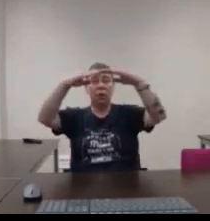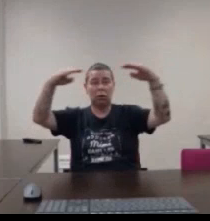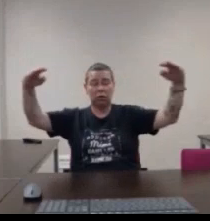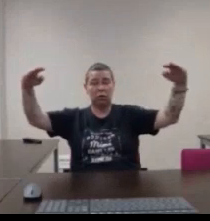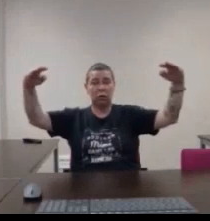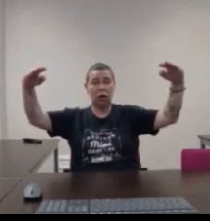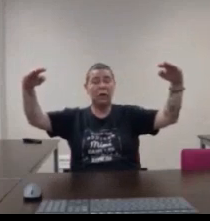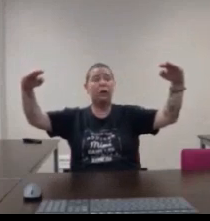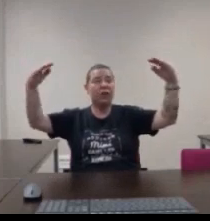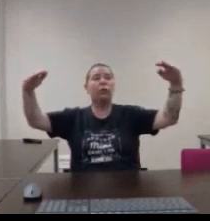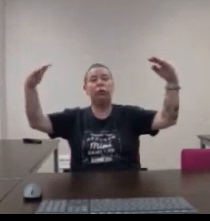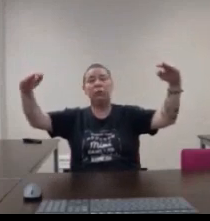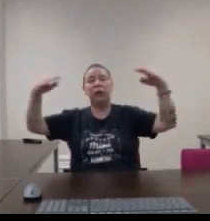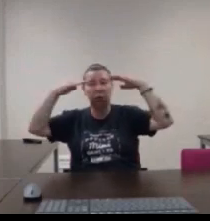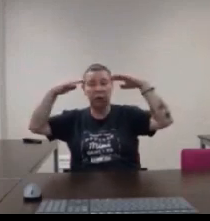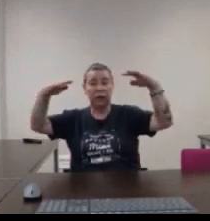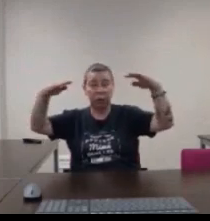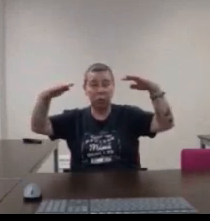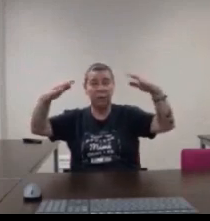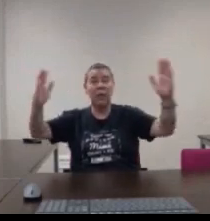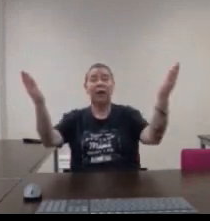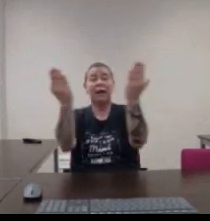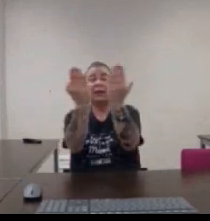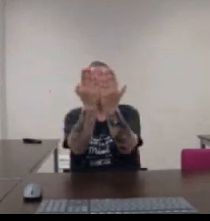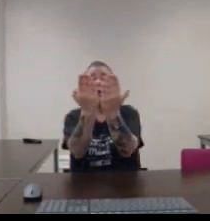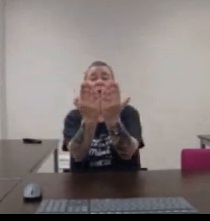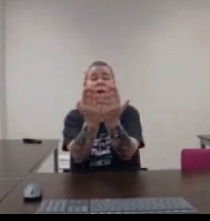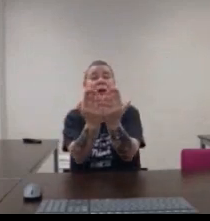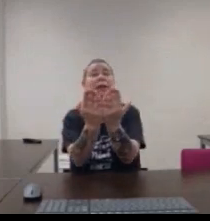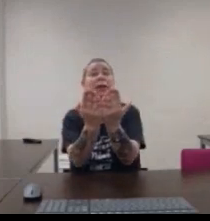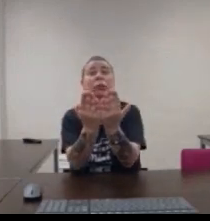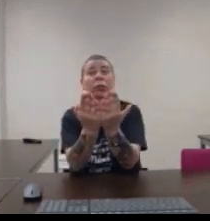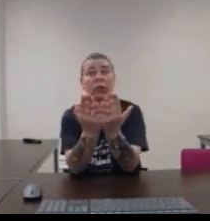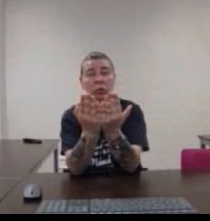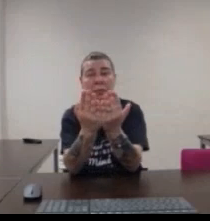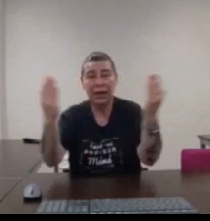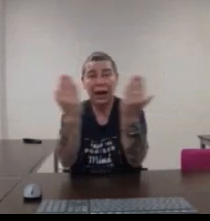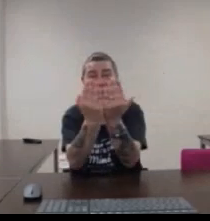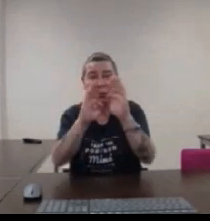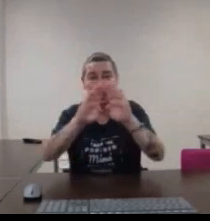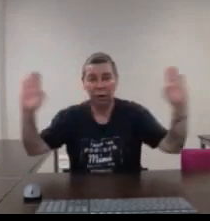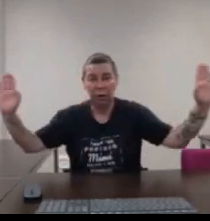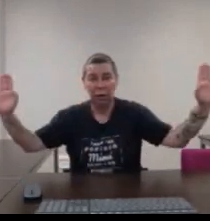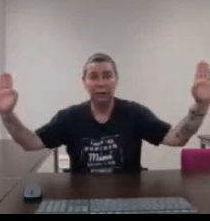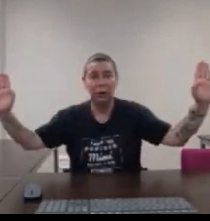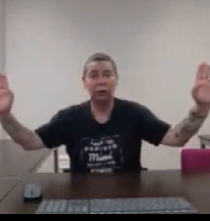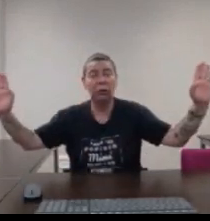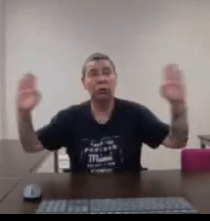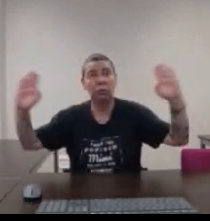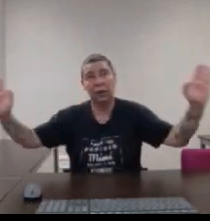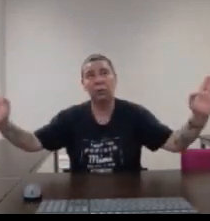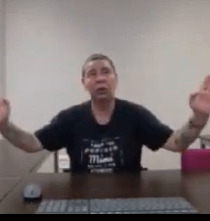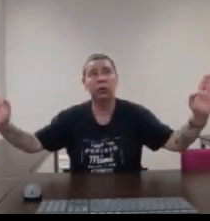3 écrans, leur niveau supérieur au niveau des yeux, les accoler les uns aux autres de manière à réduire et à